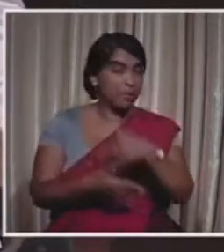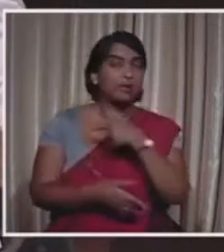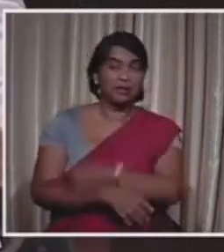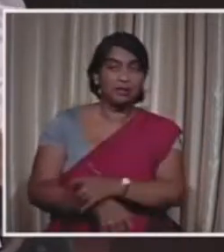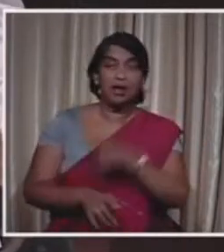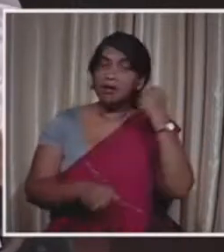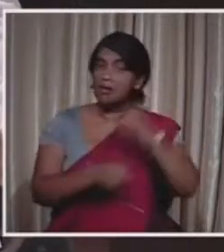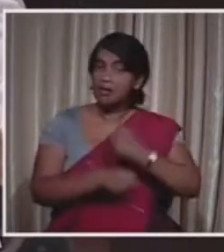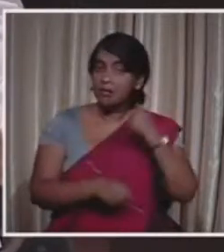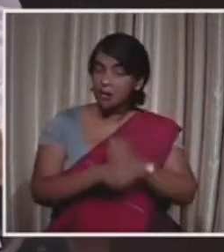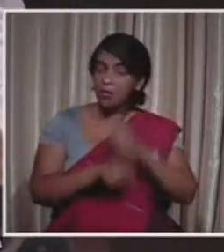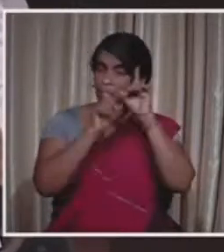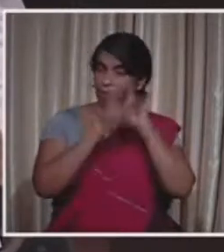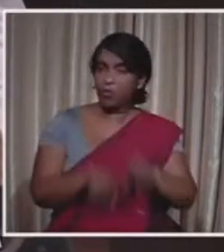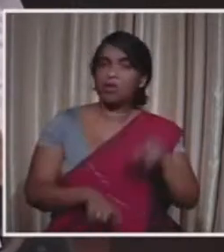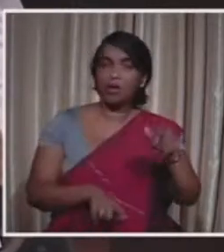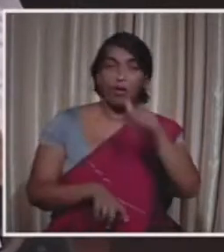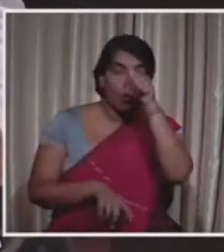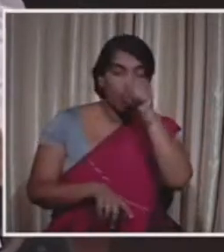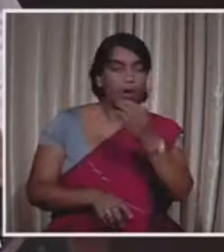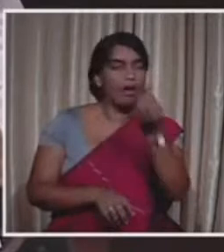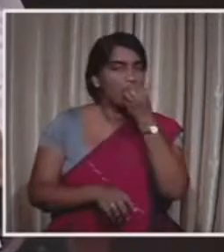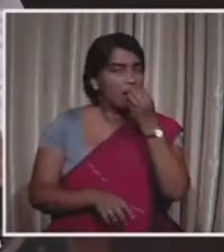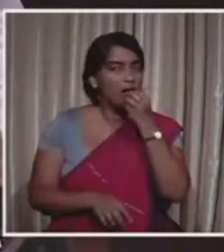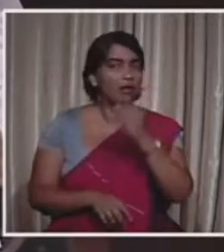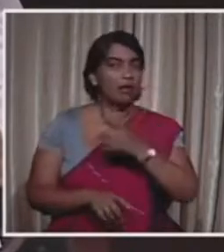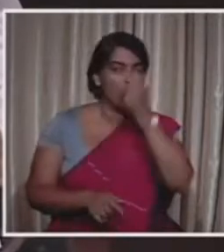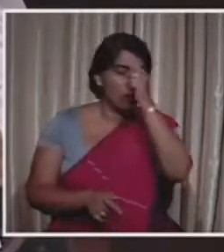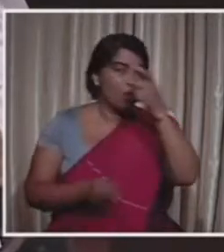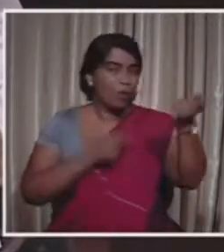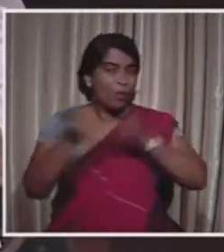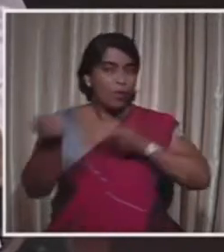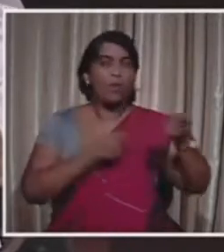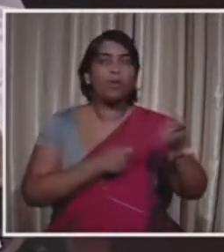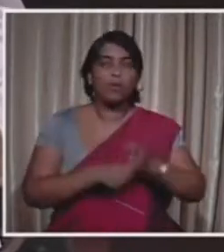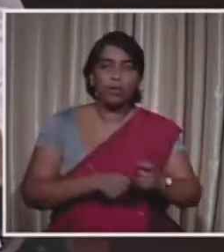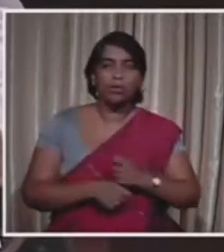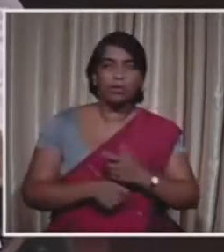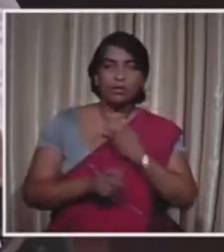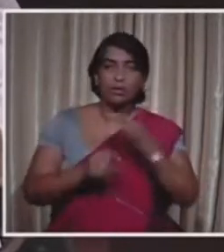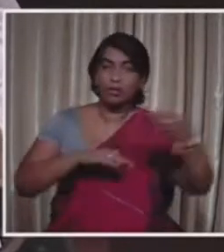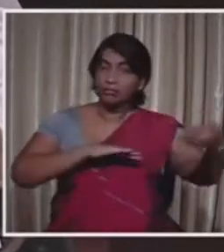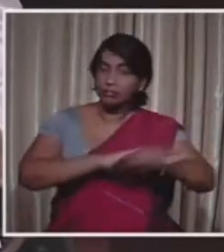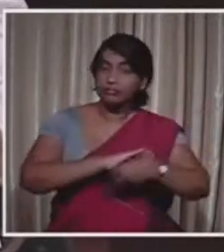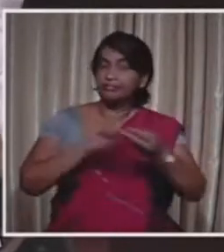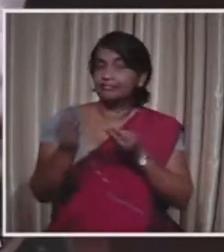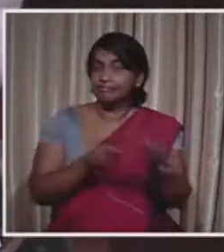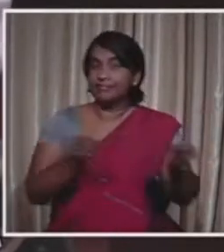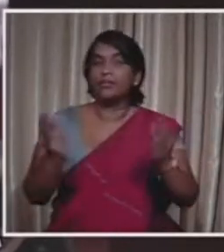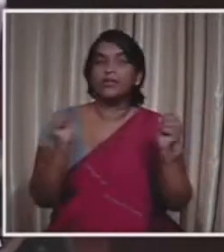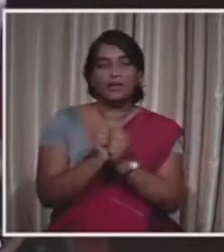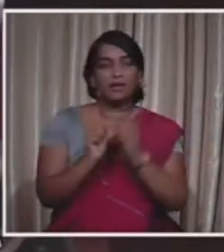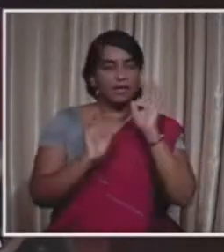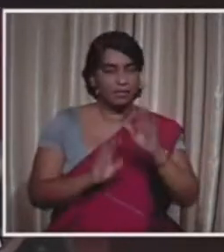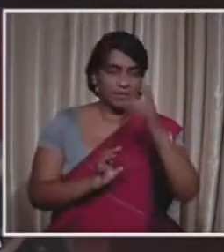මේ ආණ්ඩුවක් කරන්නේ හොරා කන එකයි, ගසා කන එකයි, කප්පන් දේශපාලනය කරන එකයි.